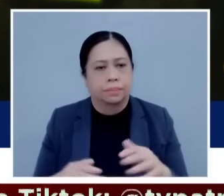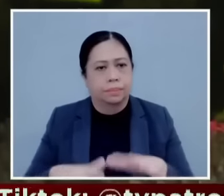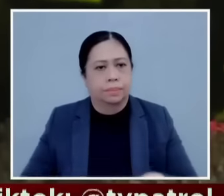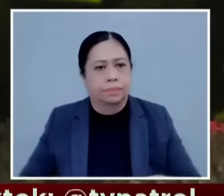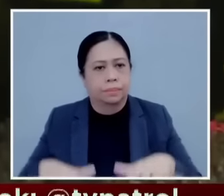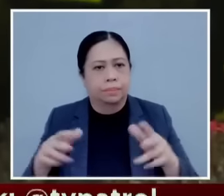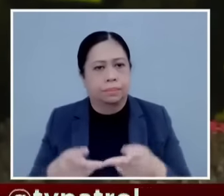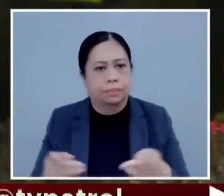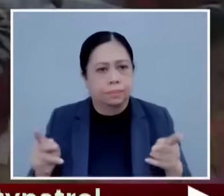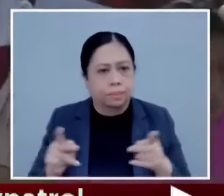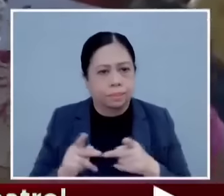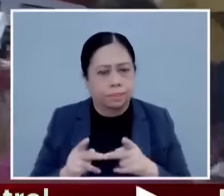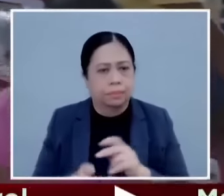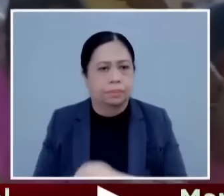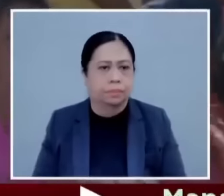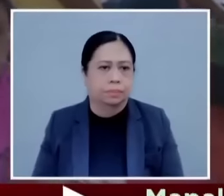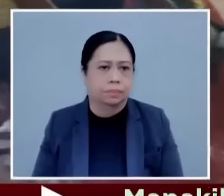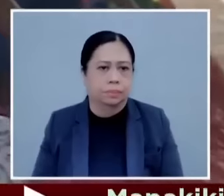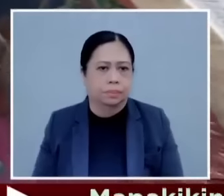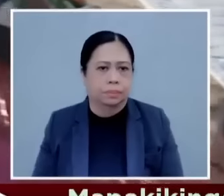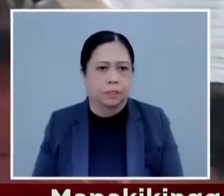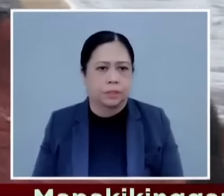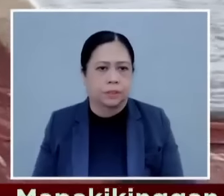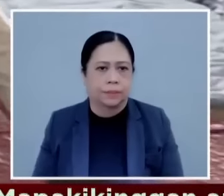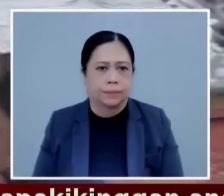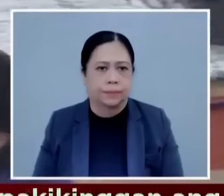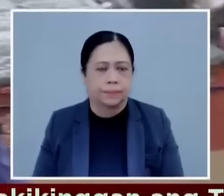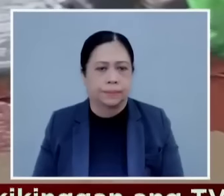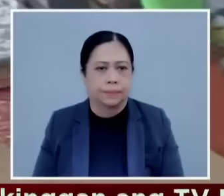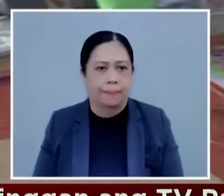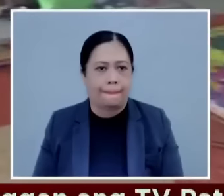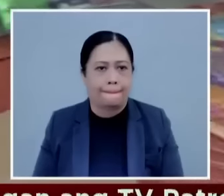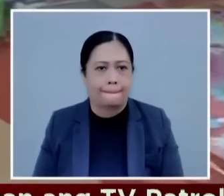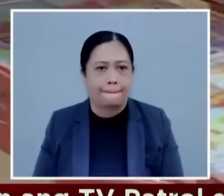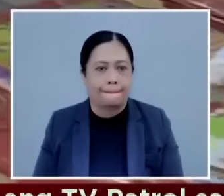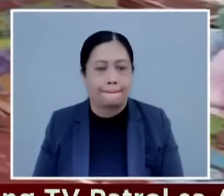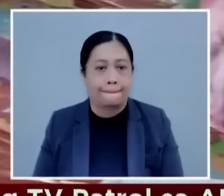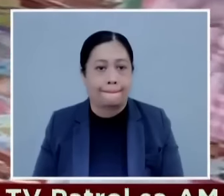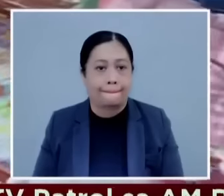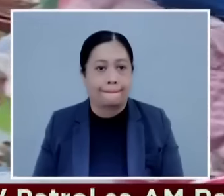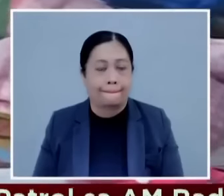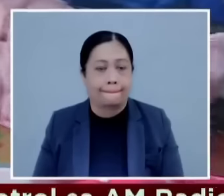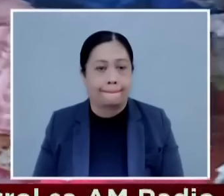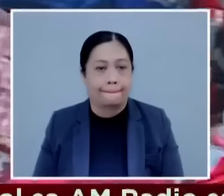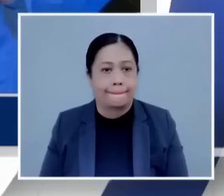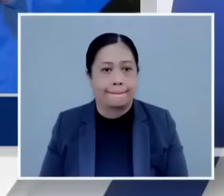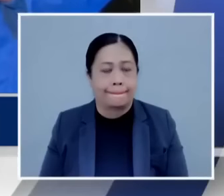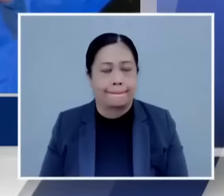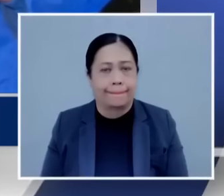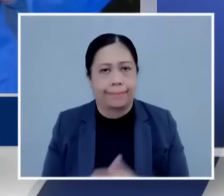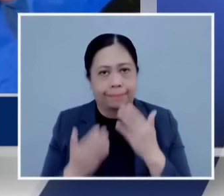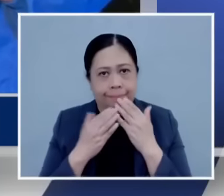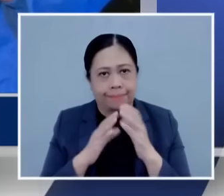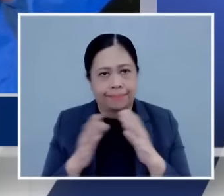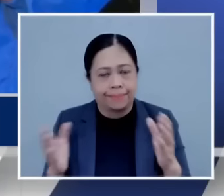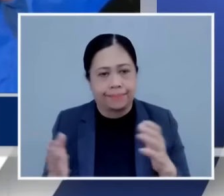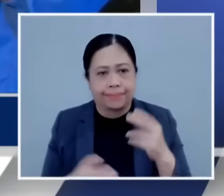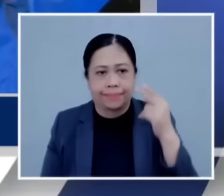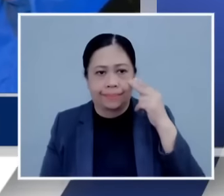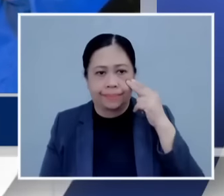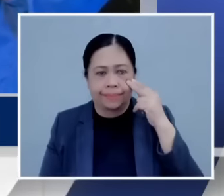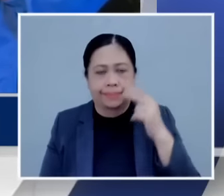pinapasok ng mga truck ang lugar para makapaghatid lang ng tulong sa mga residente roon. Bernadette? Maraming salamat, Hernel